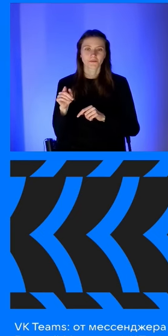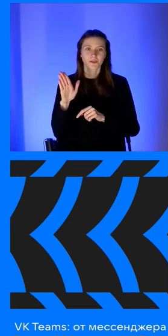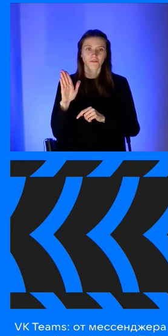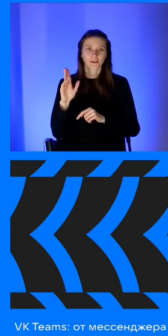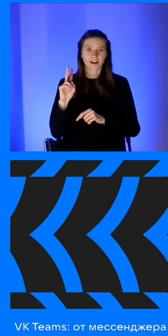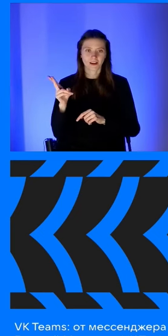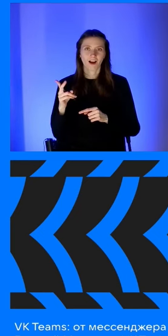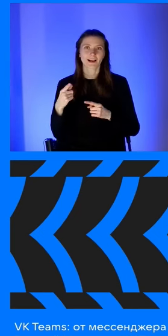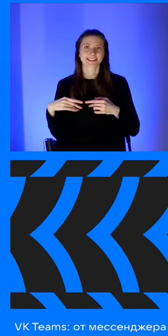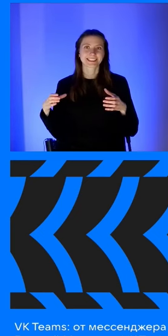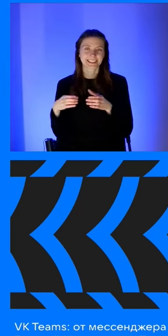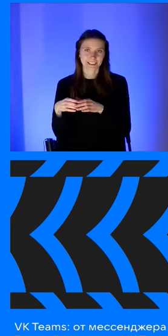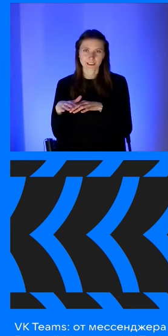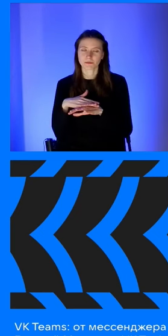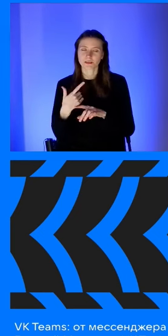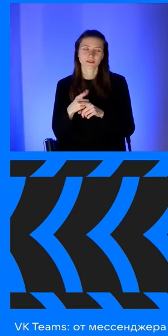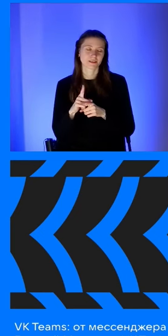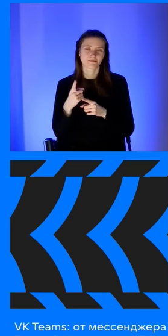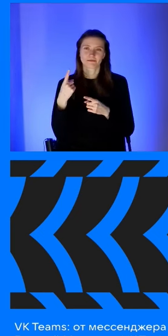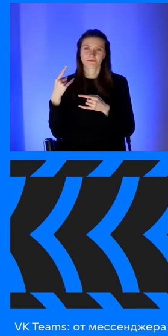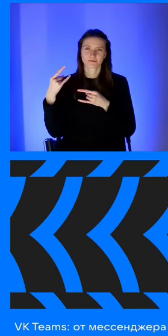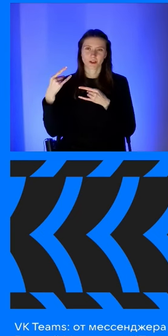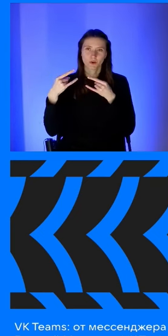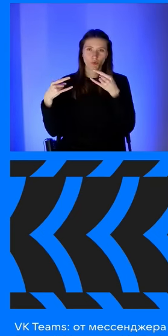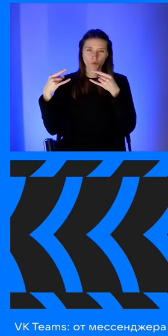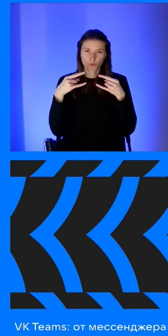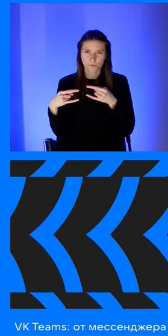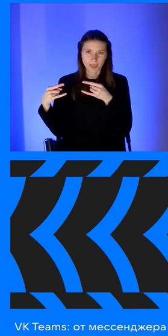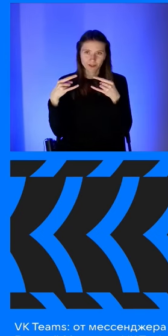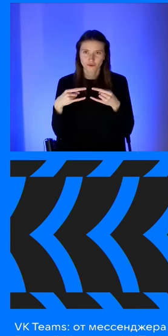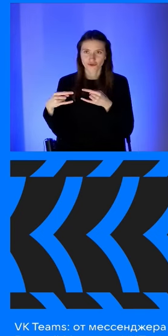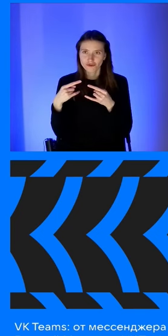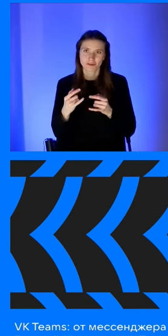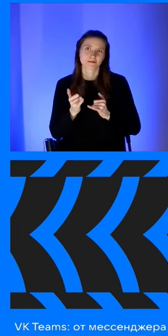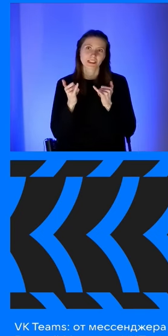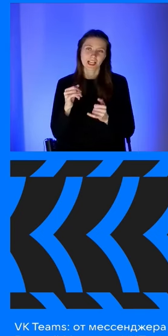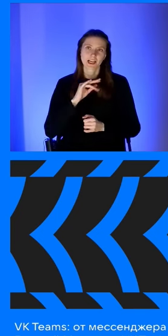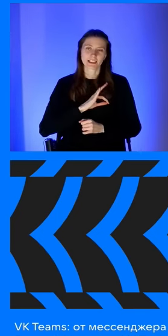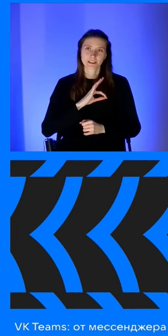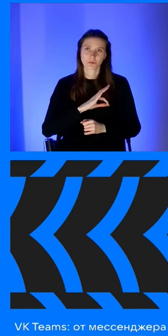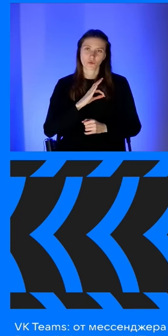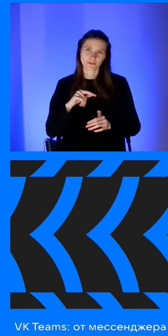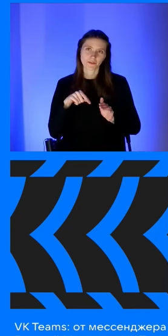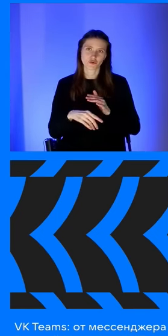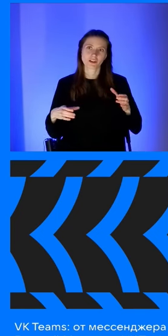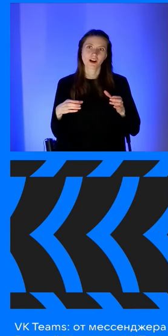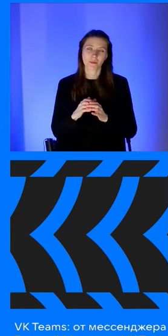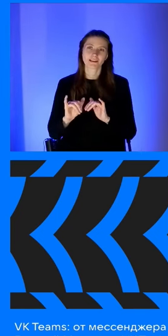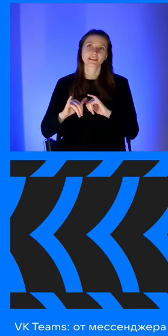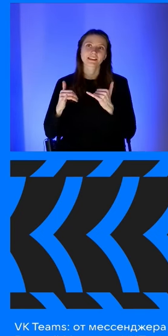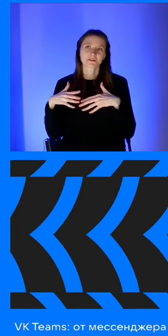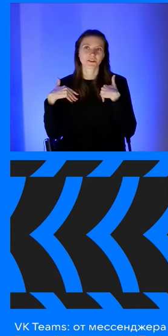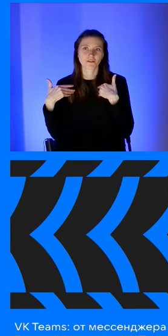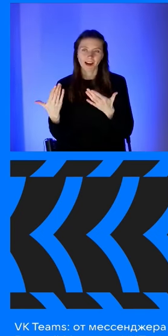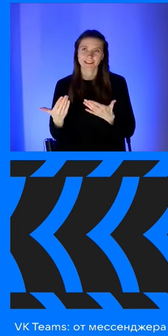реально обалденный мессенджер для использования команды. И развивайтесь, растите. Мы верим, что мы делаем лучший